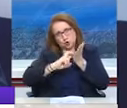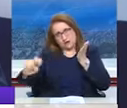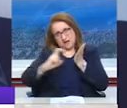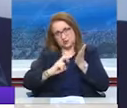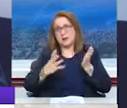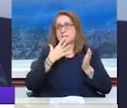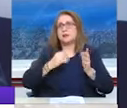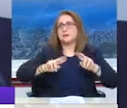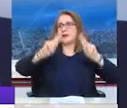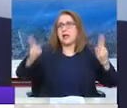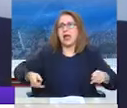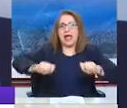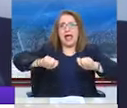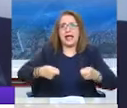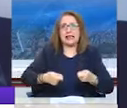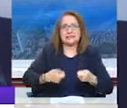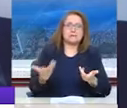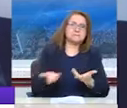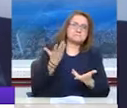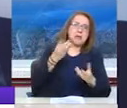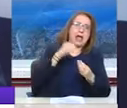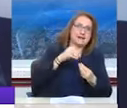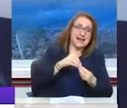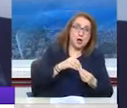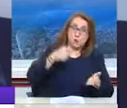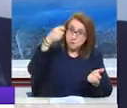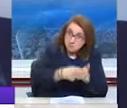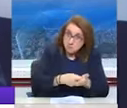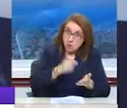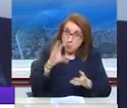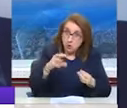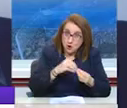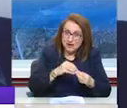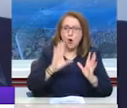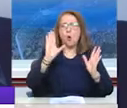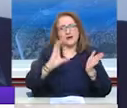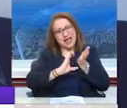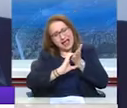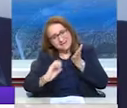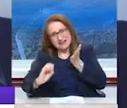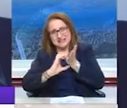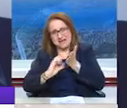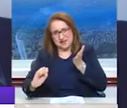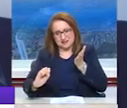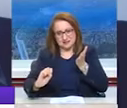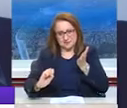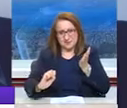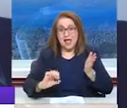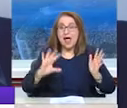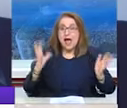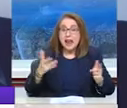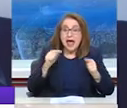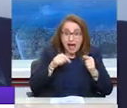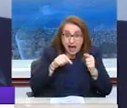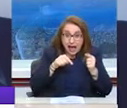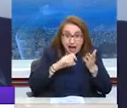πράξη νομοθετικού περιεχομένου. Ωστόσο, με απόφαση του ίδιου του Πρωθυπουργού, το τμήμα του δώρου του Πάσχα, που δεν θα